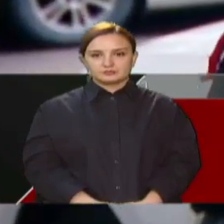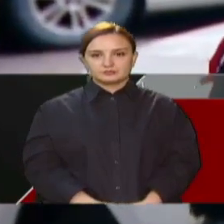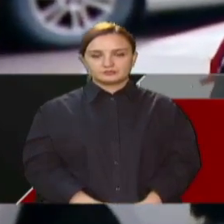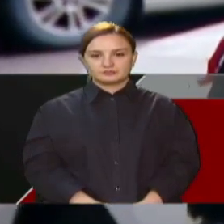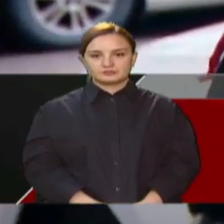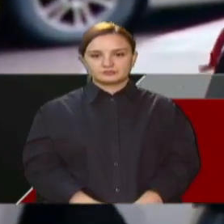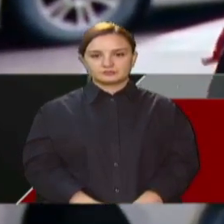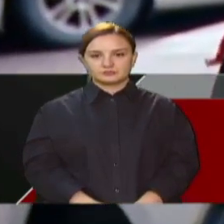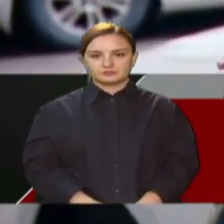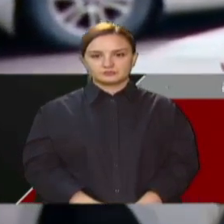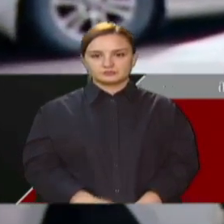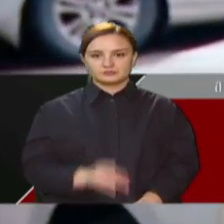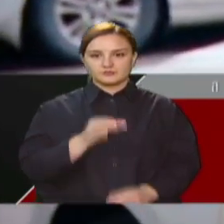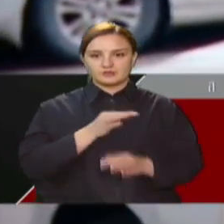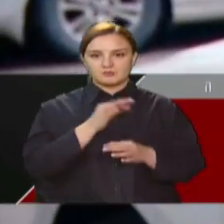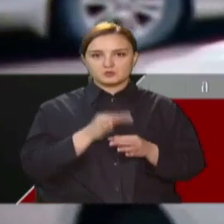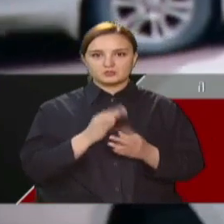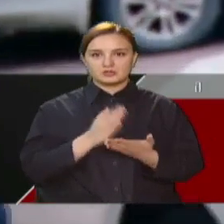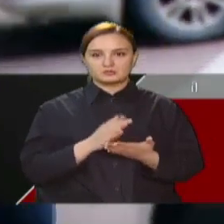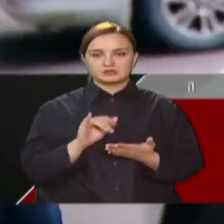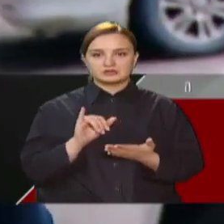არის სადგანაცხადა ეს.